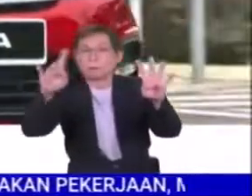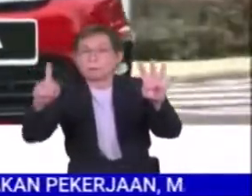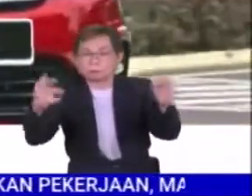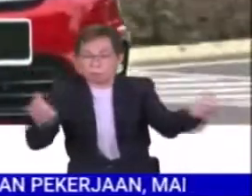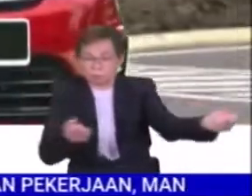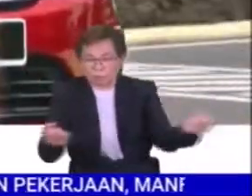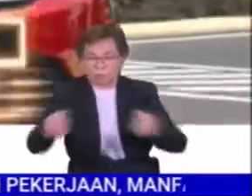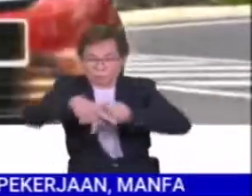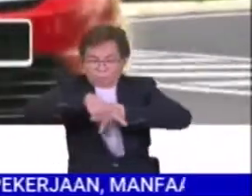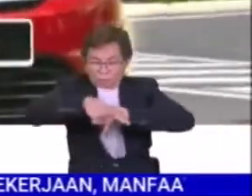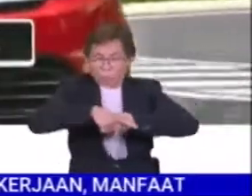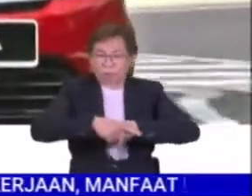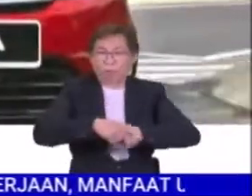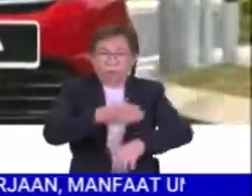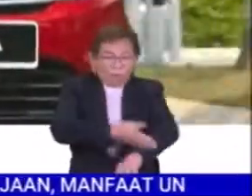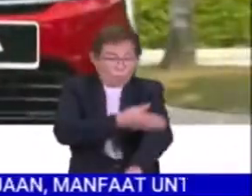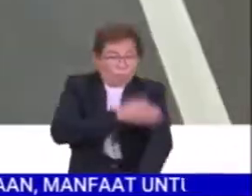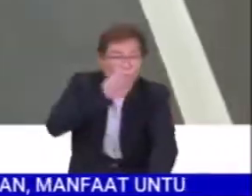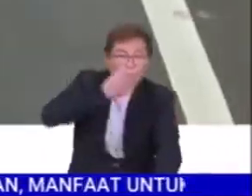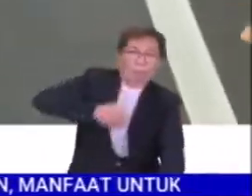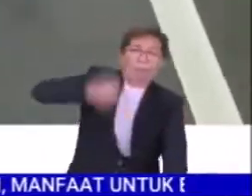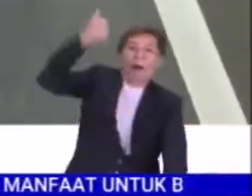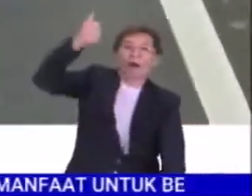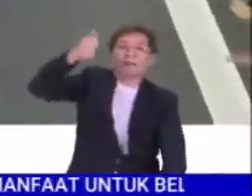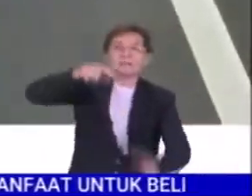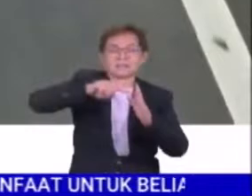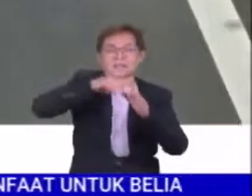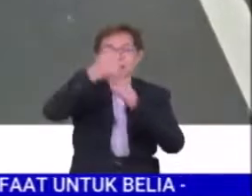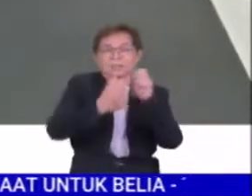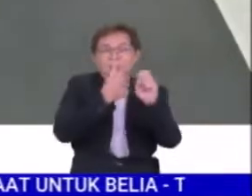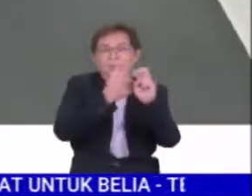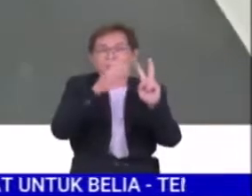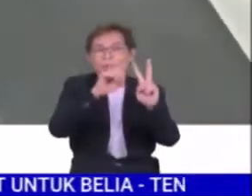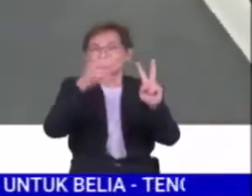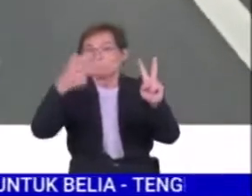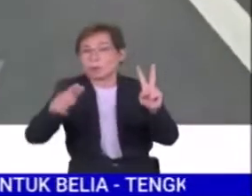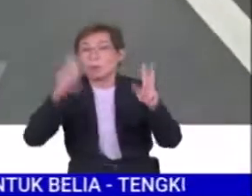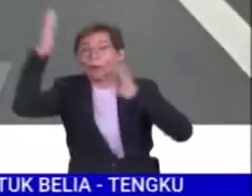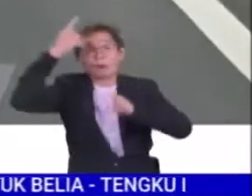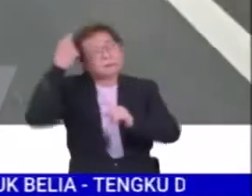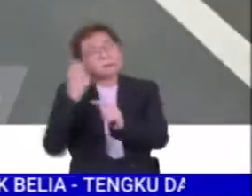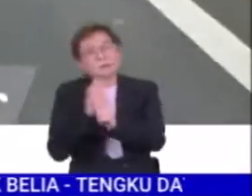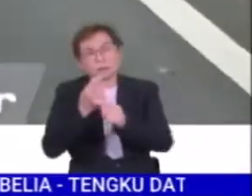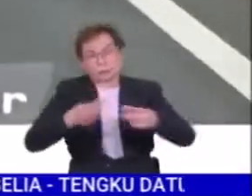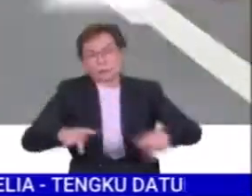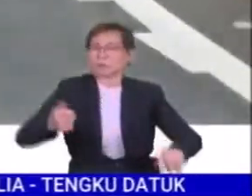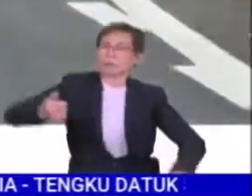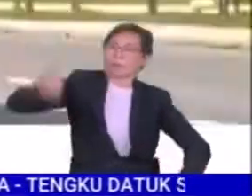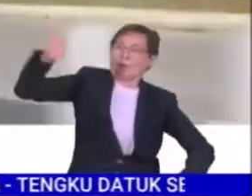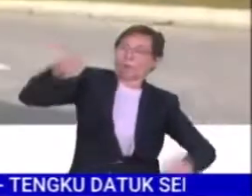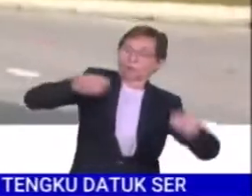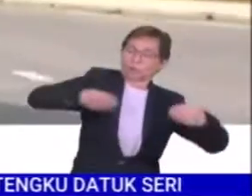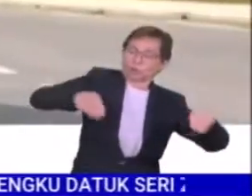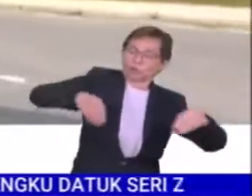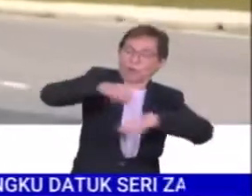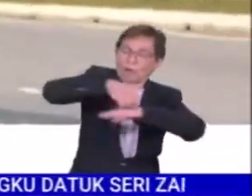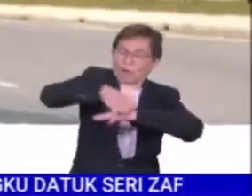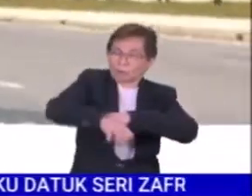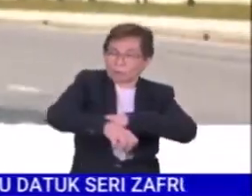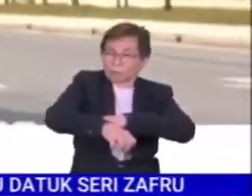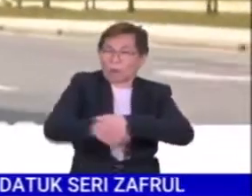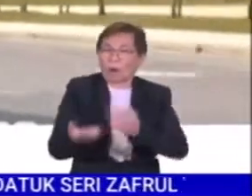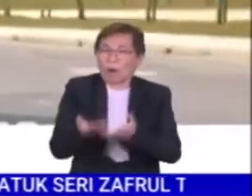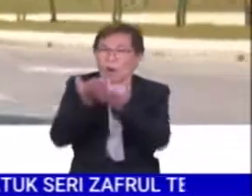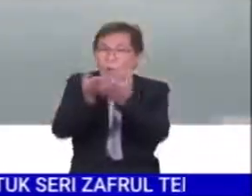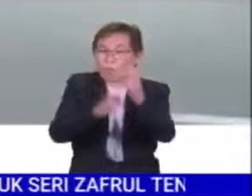4,741 unit, prestasi terbaik sejak 2013. Walaupun Malaysia kekal pasaran utama, jualan ekspor menawarkan